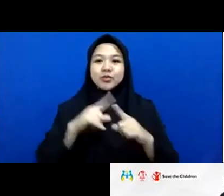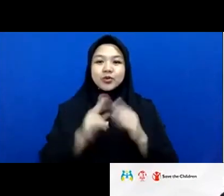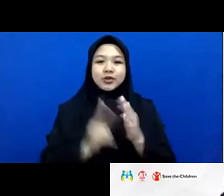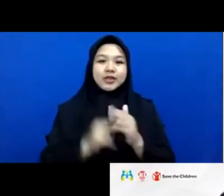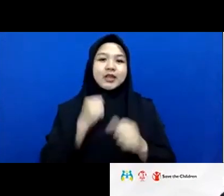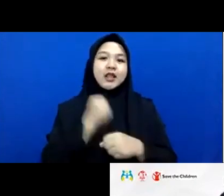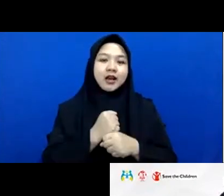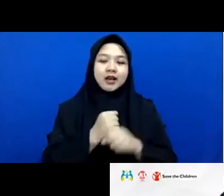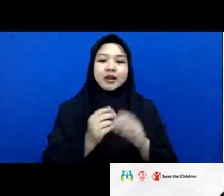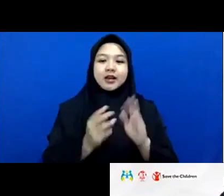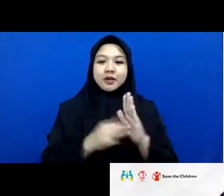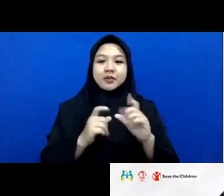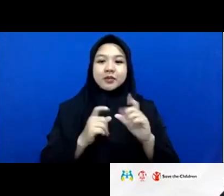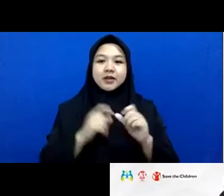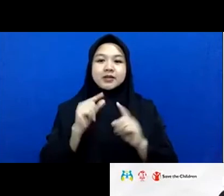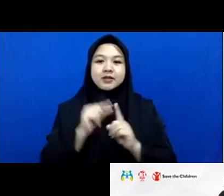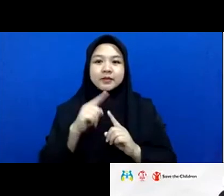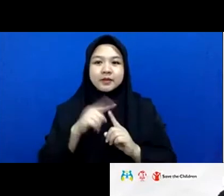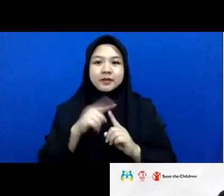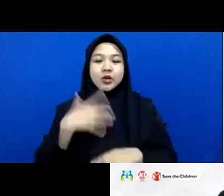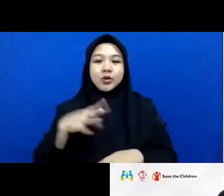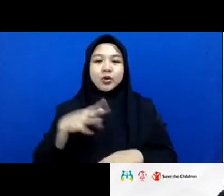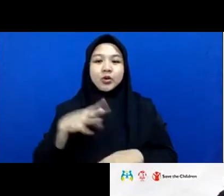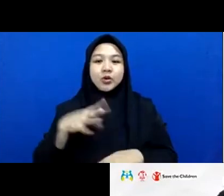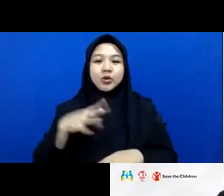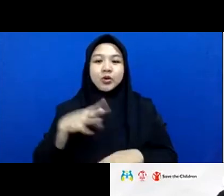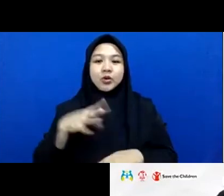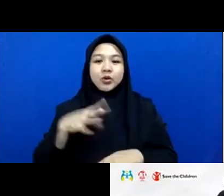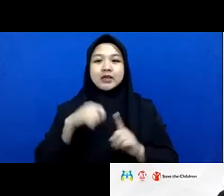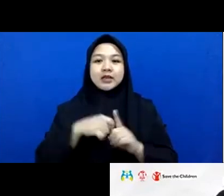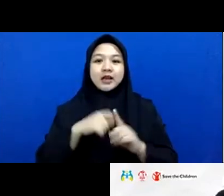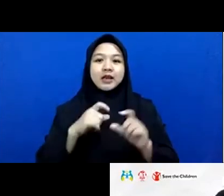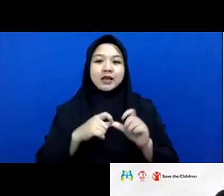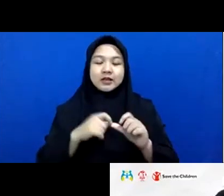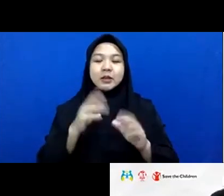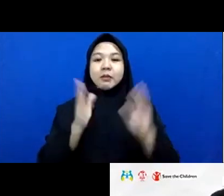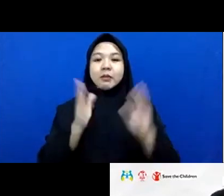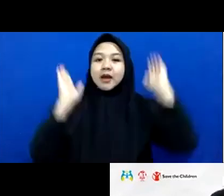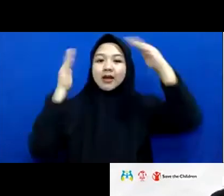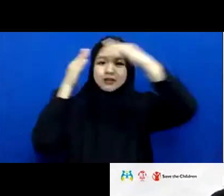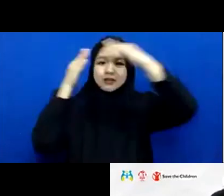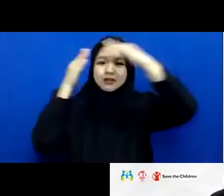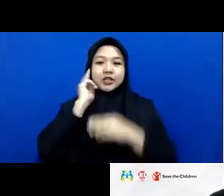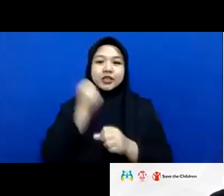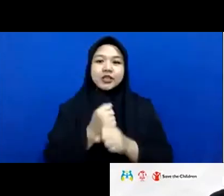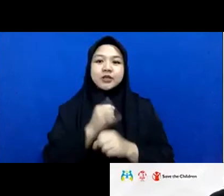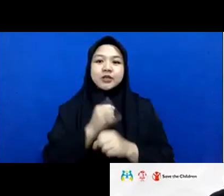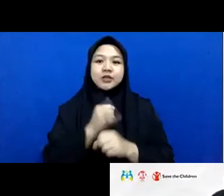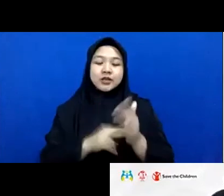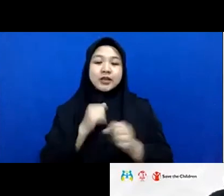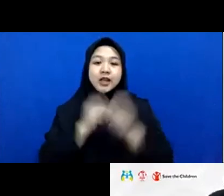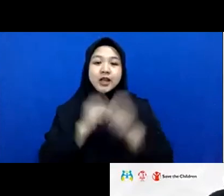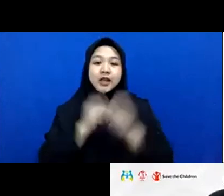Gilang Susalit SST MPSSP, yang merupakan dosen STIKS Tamalan Rea Makassar. Ibu Gilang ini di Makassar juga